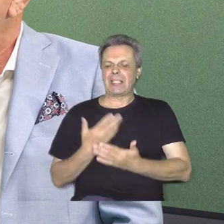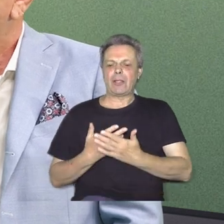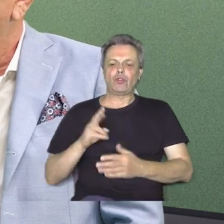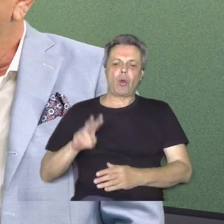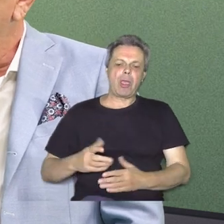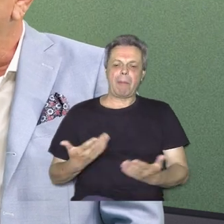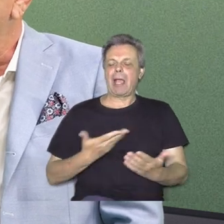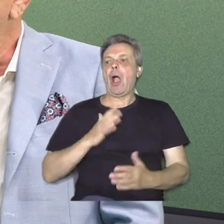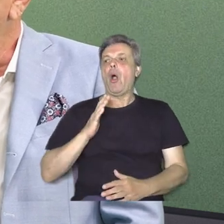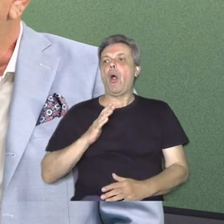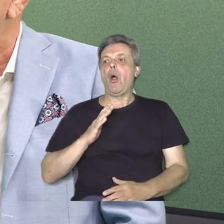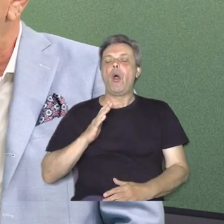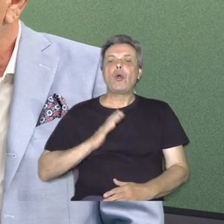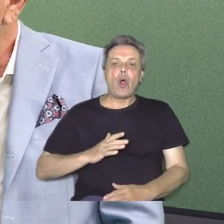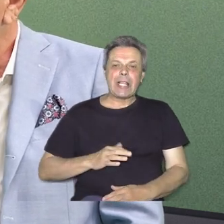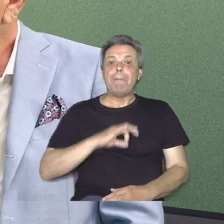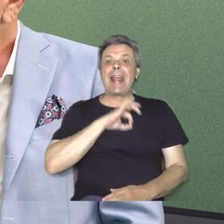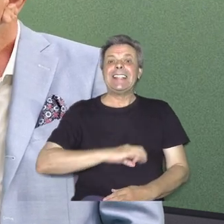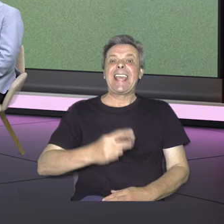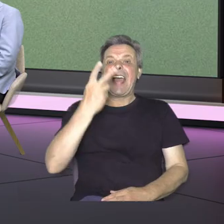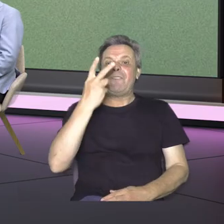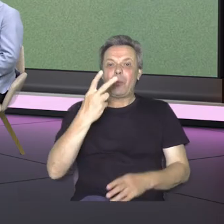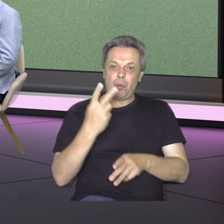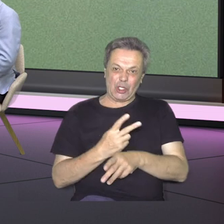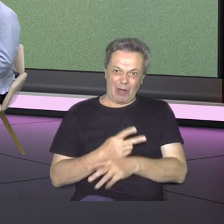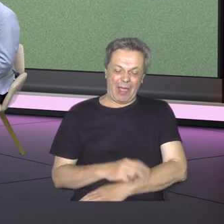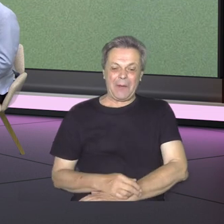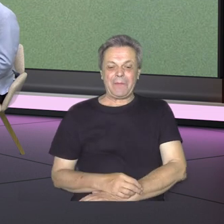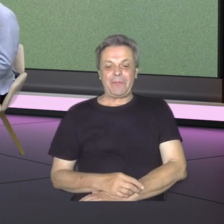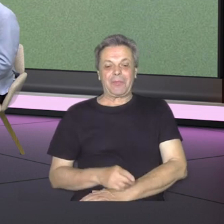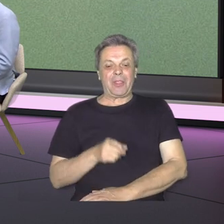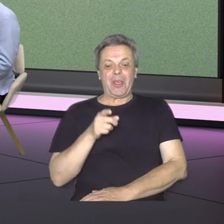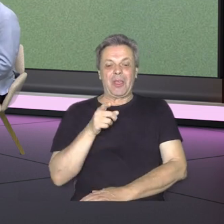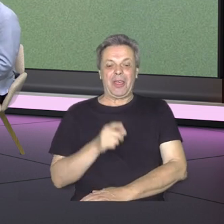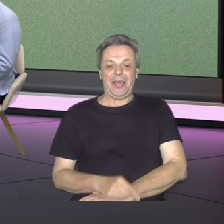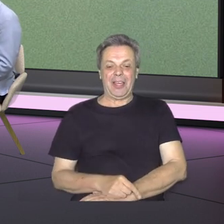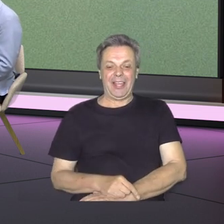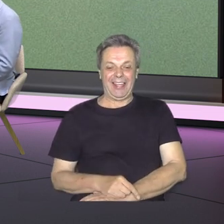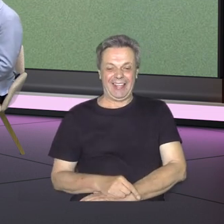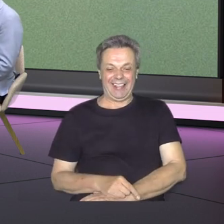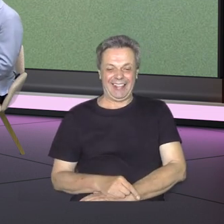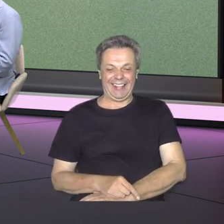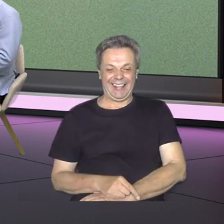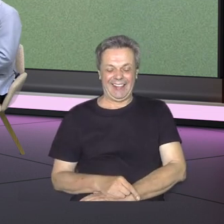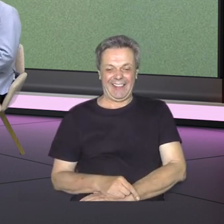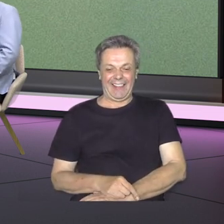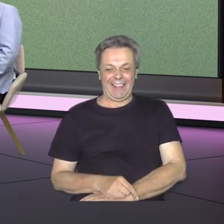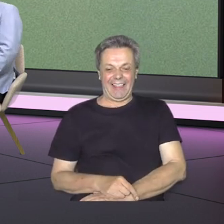imam kao gosta predsjednika dviju država. To se nema tako veliki izbor u